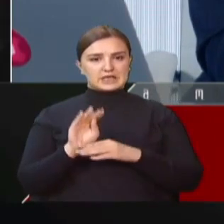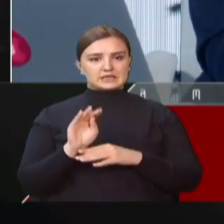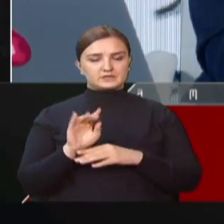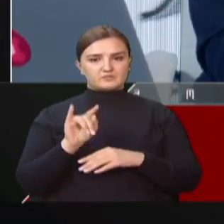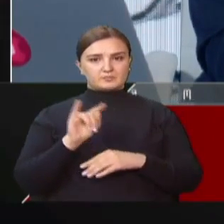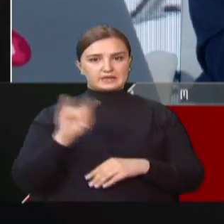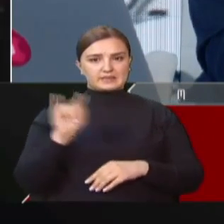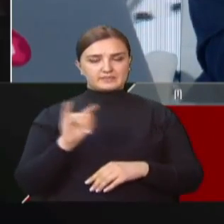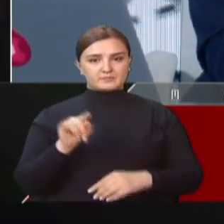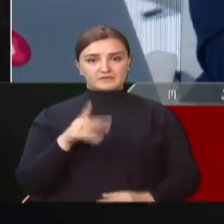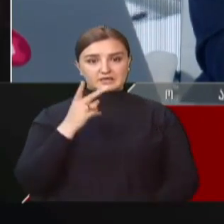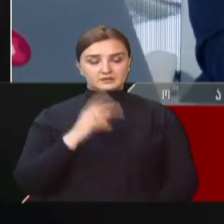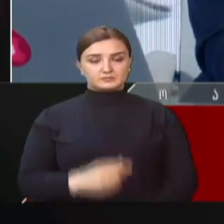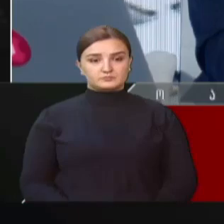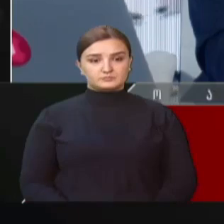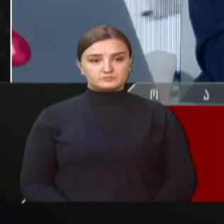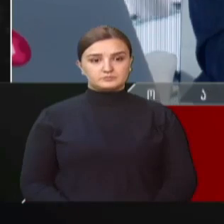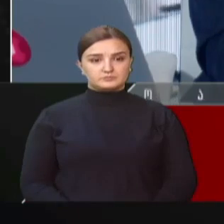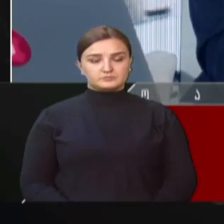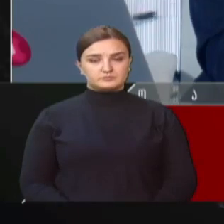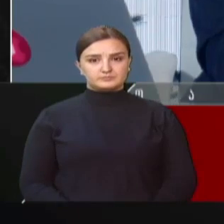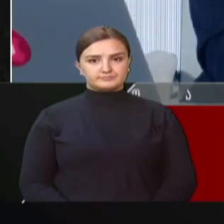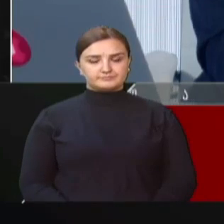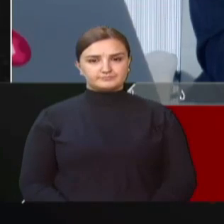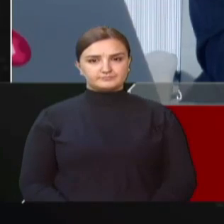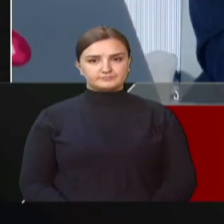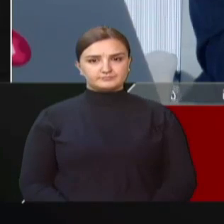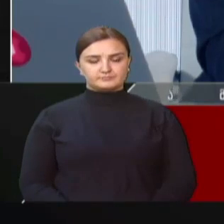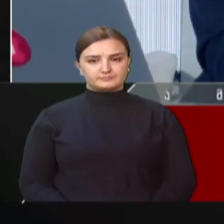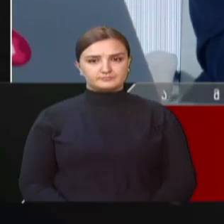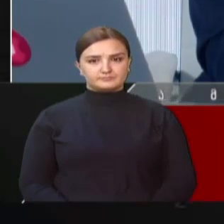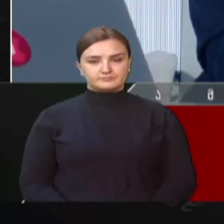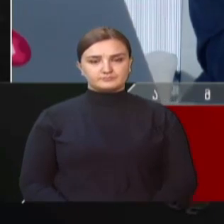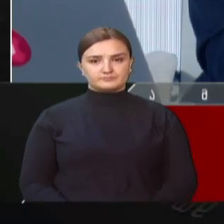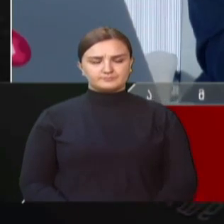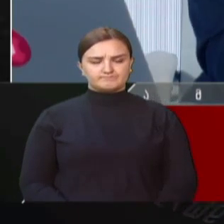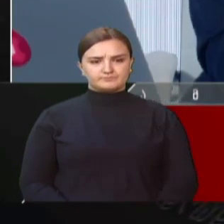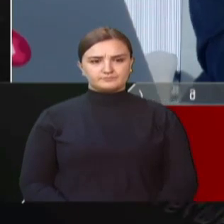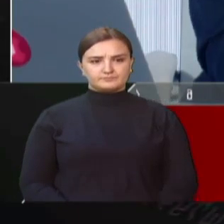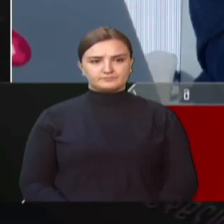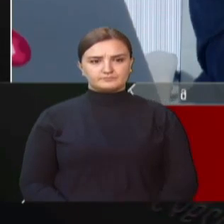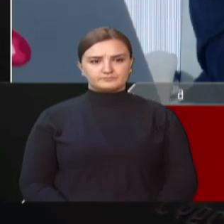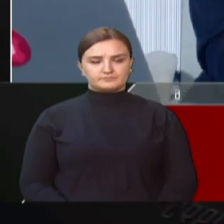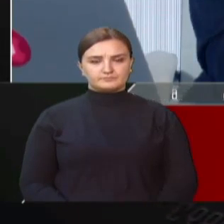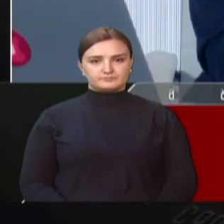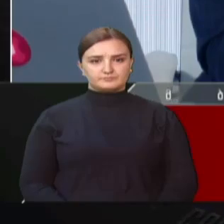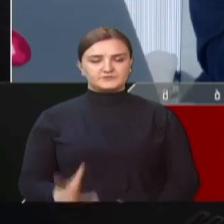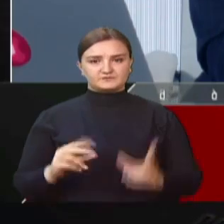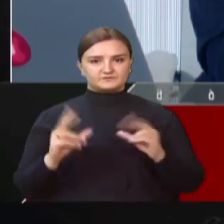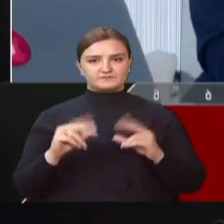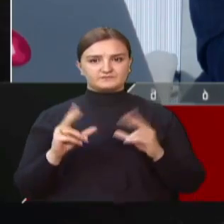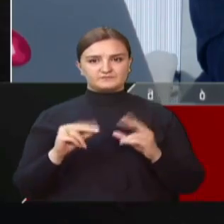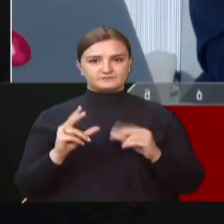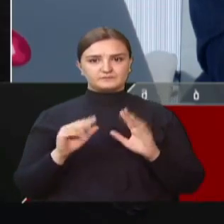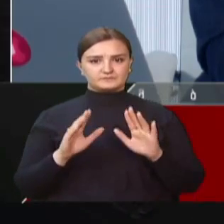ფრენების აღდგენას დაკავშირებით. რამდენიმე დღეში გეოლოგია ფრენების აღდგენას და იზოლაციაში სიტყვით. როგორი მომენტია იზოლაციაში ამცირა?